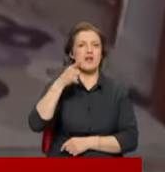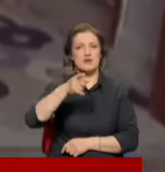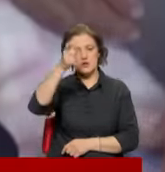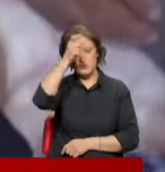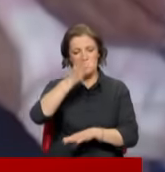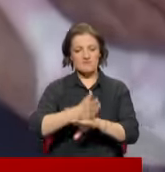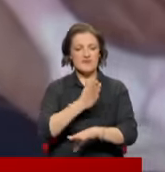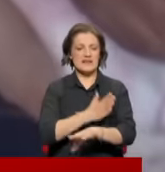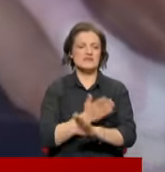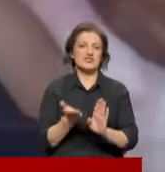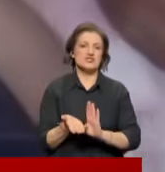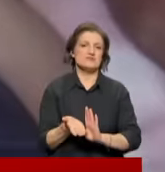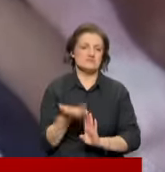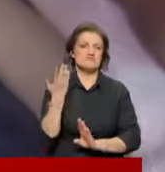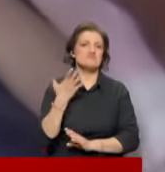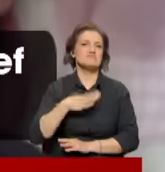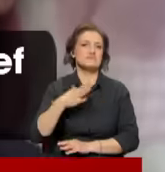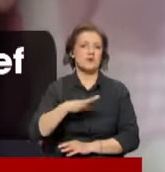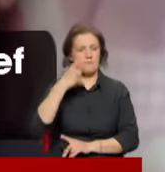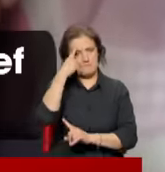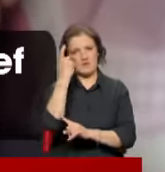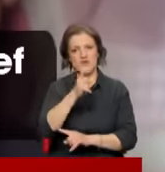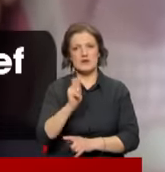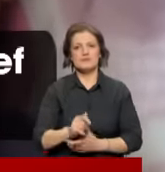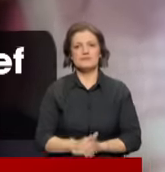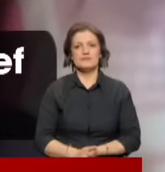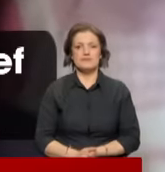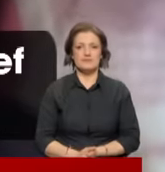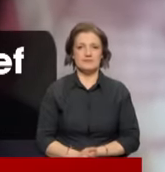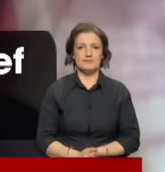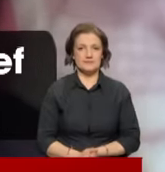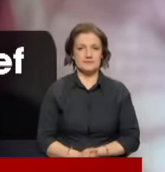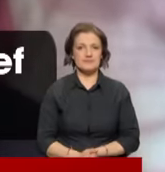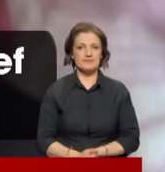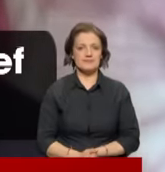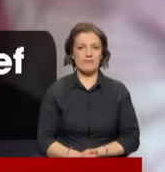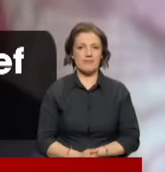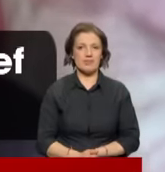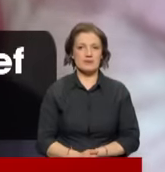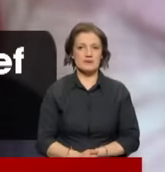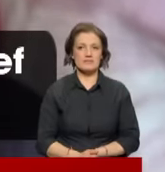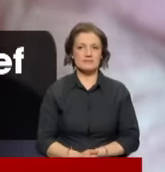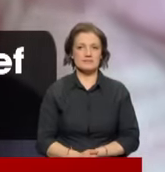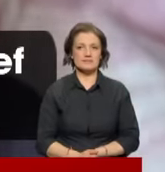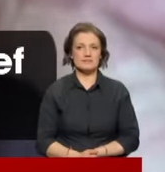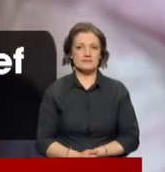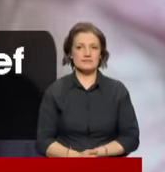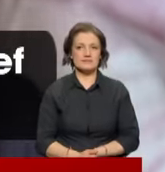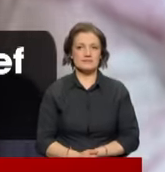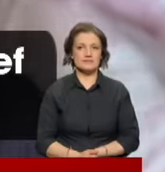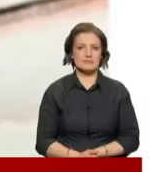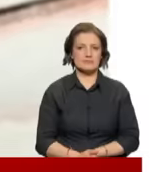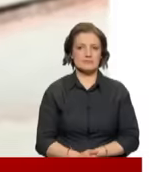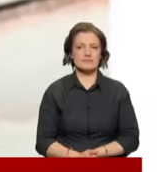Türk vatandaşlığından çıkmak için başvurdu. Adalet bağımsız olduğunu biliyordum. Maalesef bağımsız olmadığını